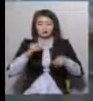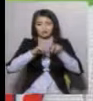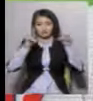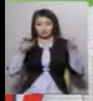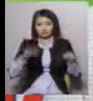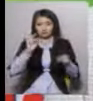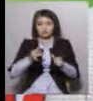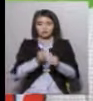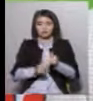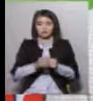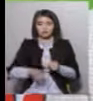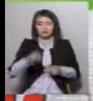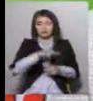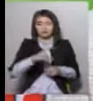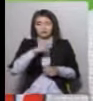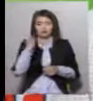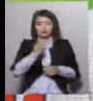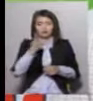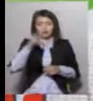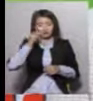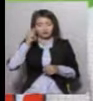Уштерек, стала одним из первых участников